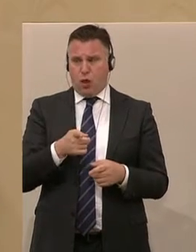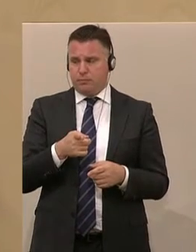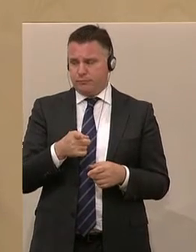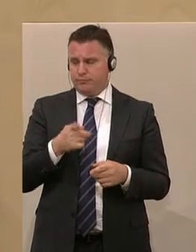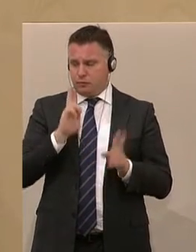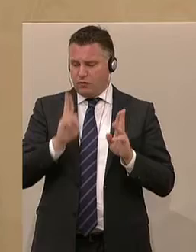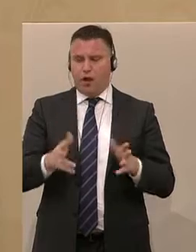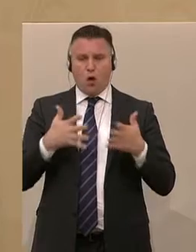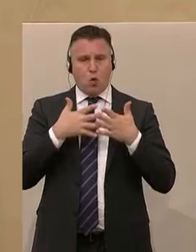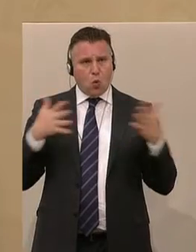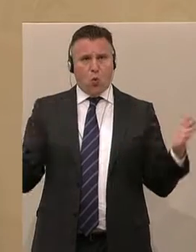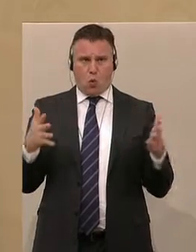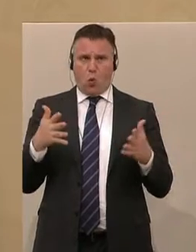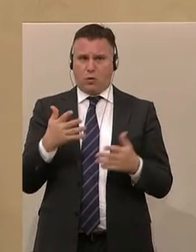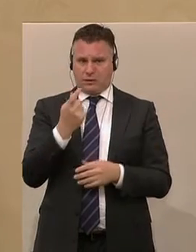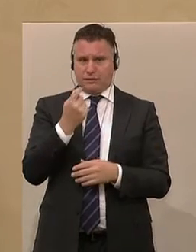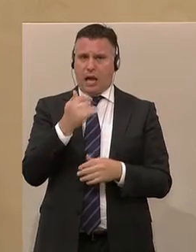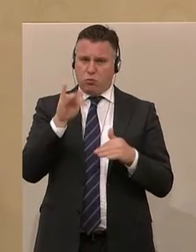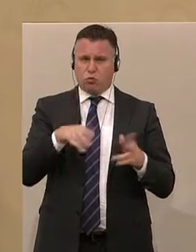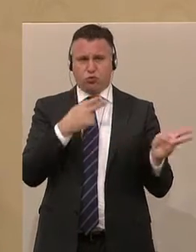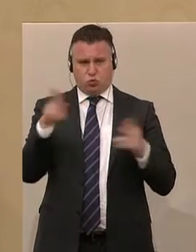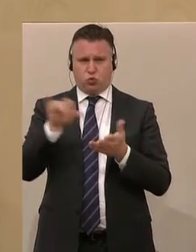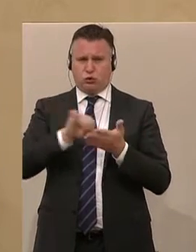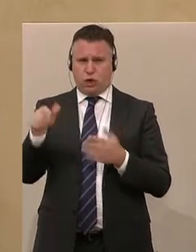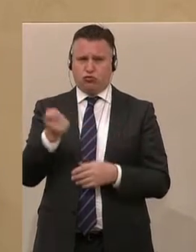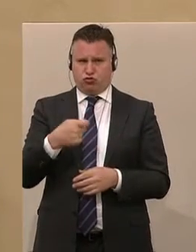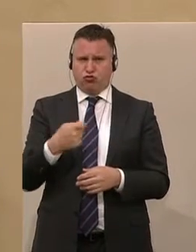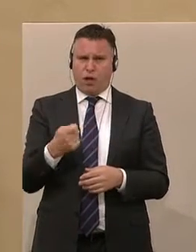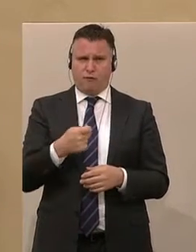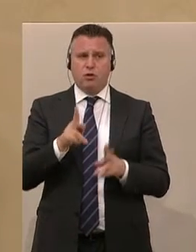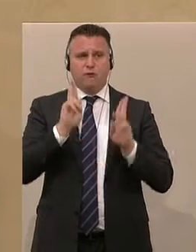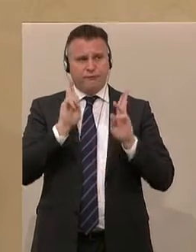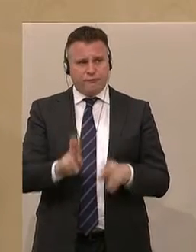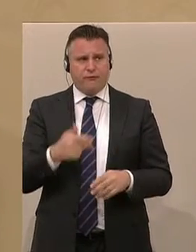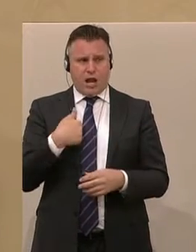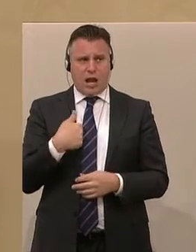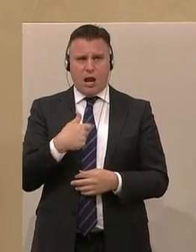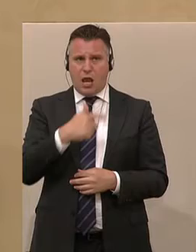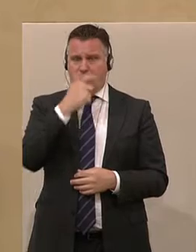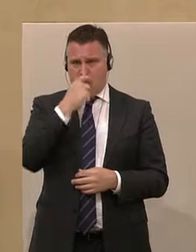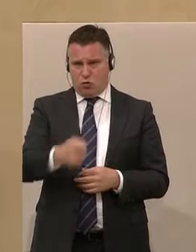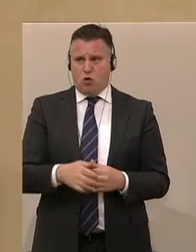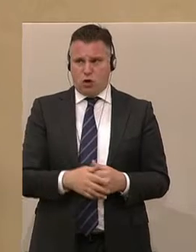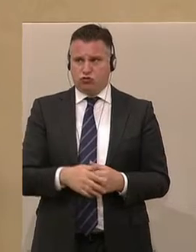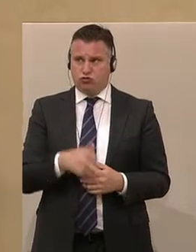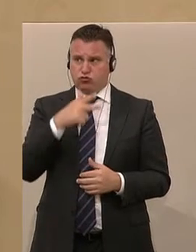wirklich riesige Summen, sehr geehrte Damen und Herren. Und das ist ziemlich enttäuschend, dass die